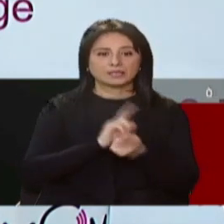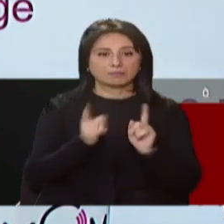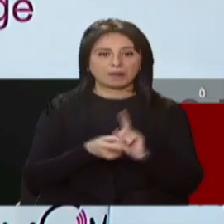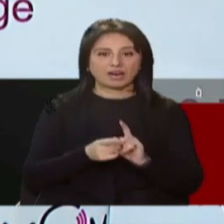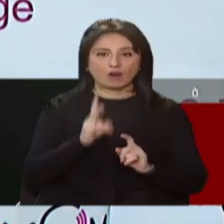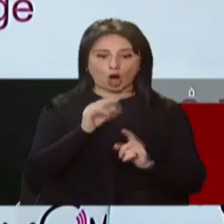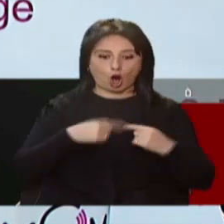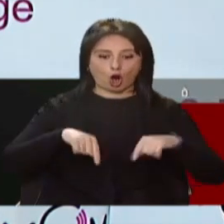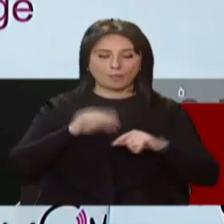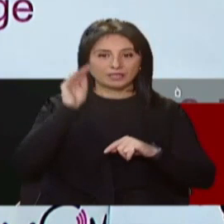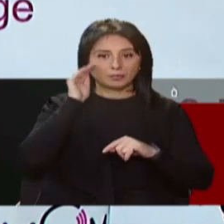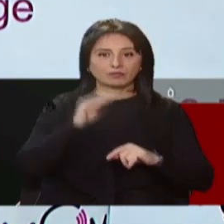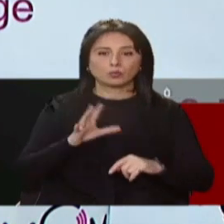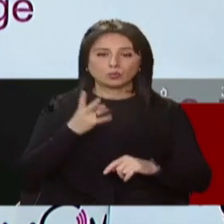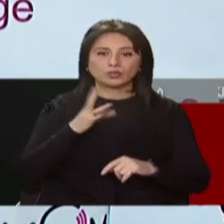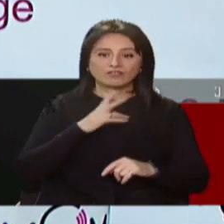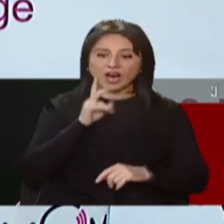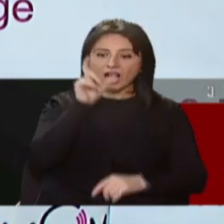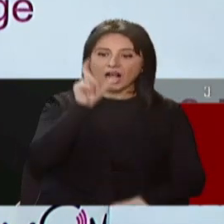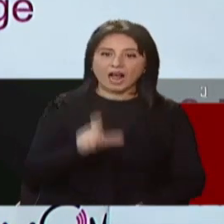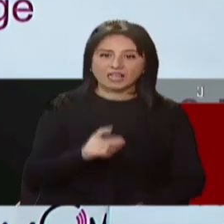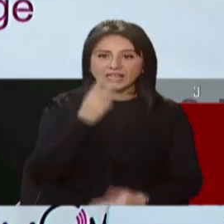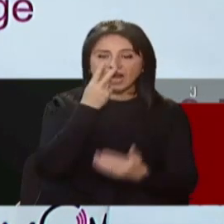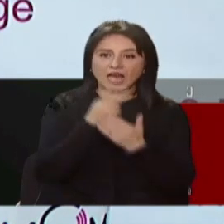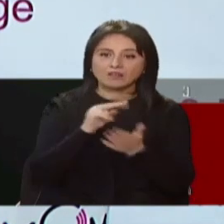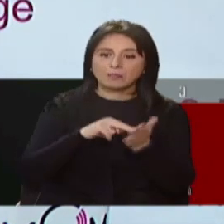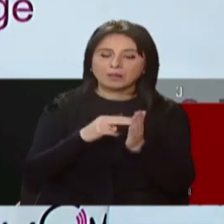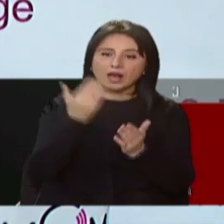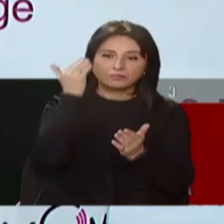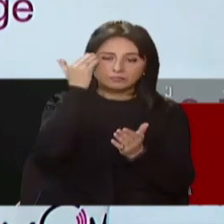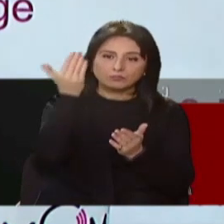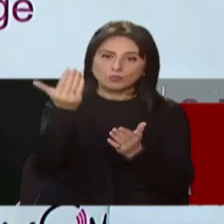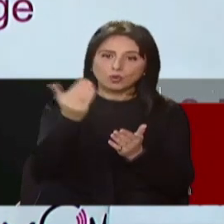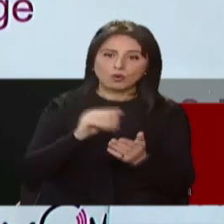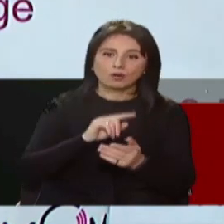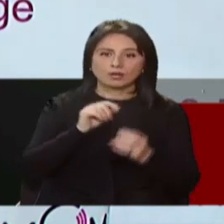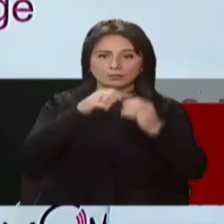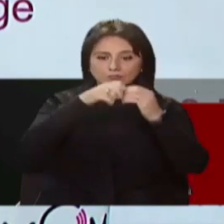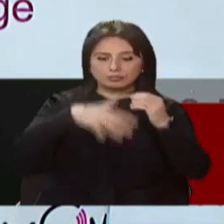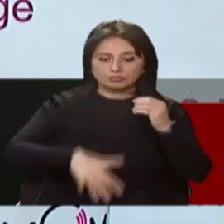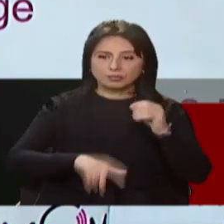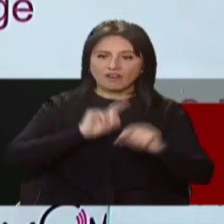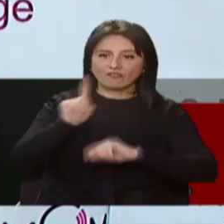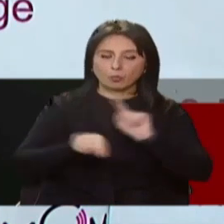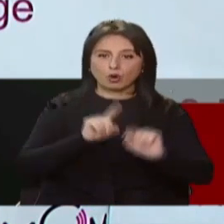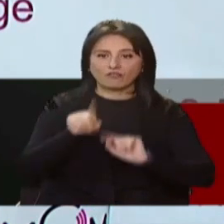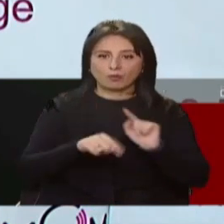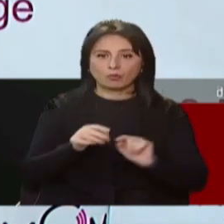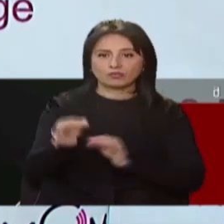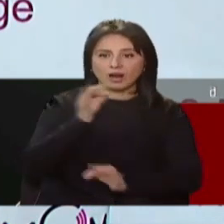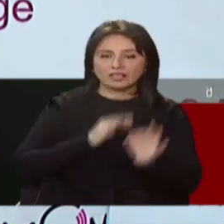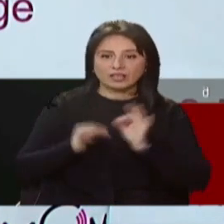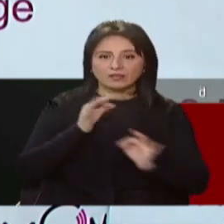რომ საკომიტეტო მოსმენებზე მომხდარიყო კანდიდატების ხედვებზე ხედვების ჩაშლა კითხვები მიმართული